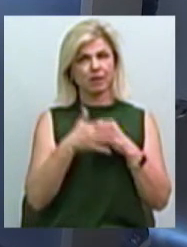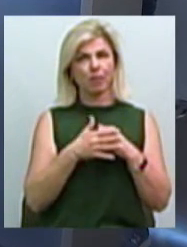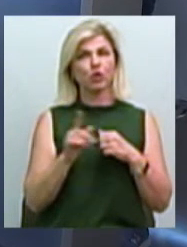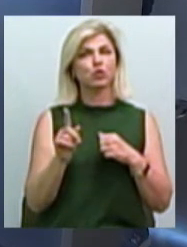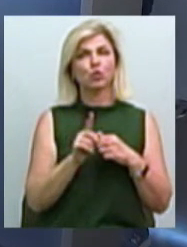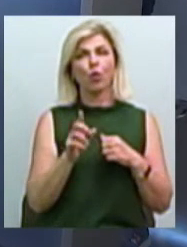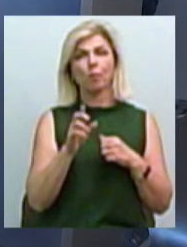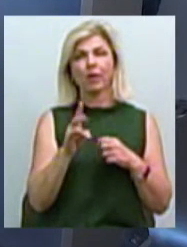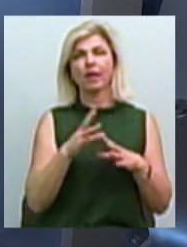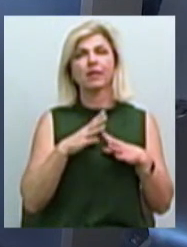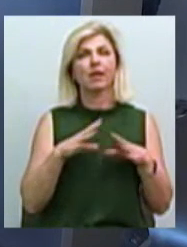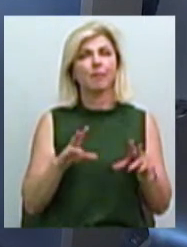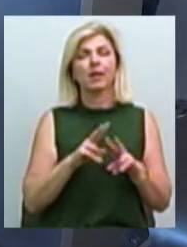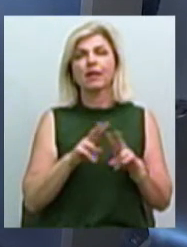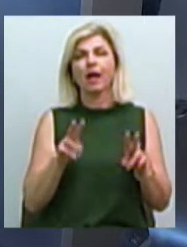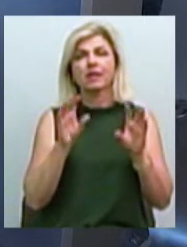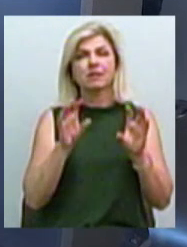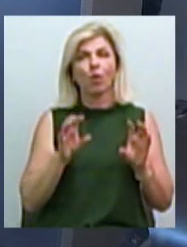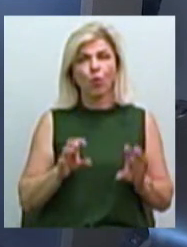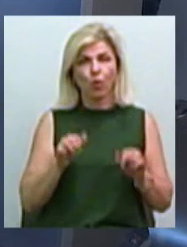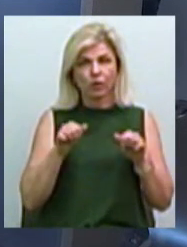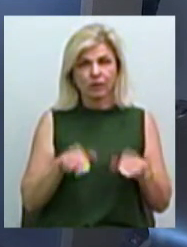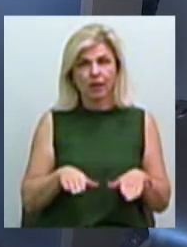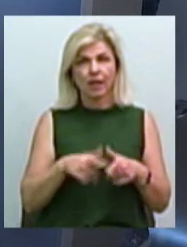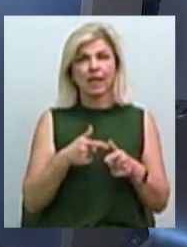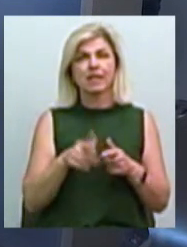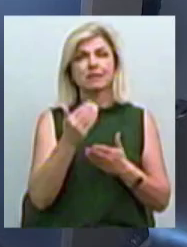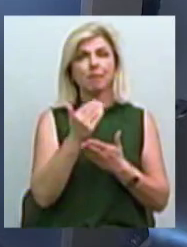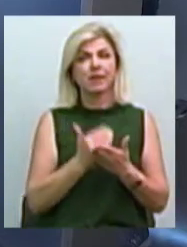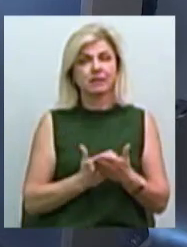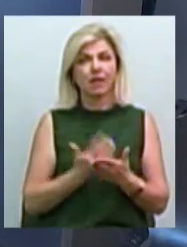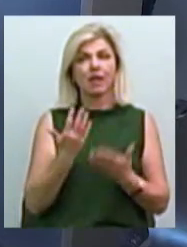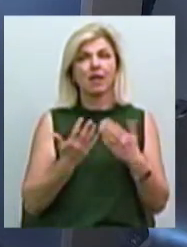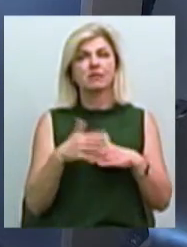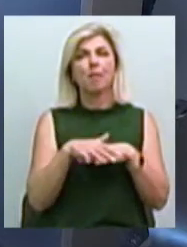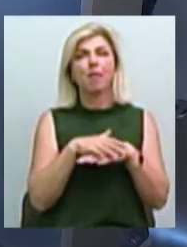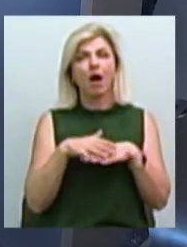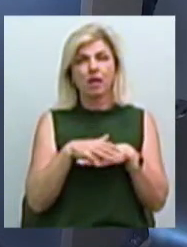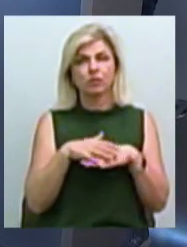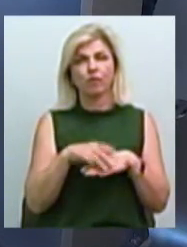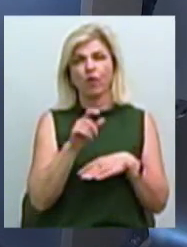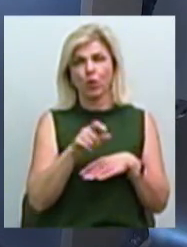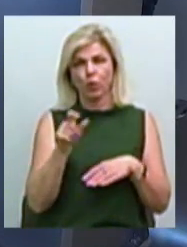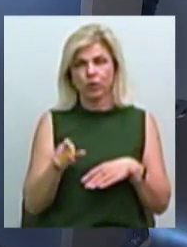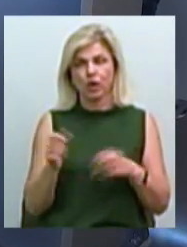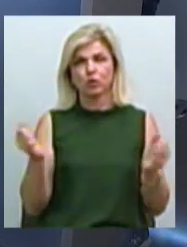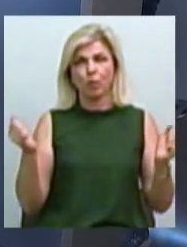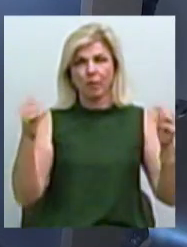бы никакие не были приняты законы, какие бы ни были списки, если масса критическая народа собирается